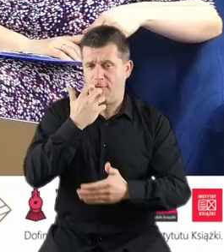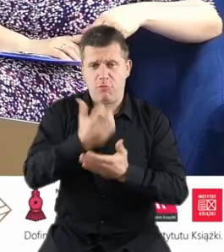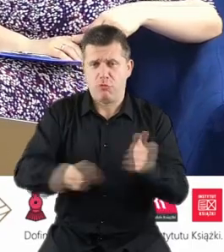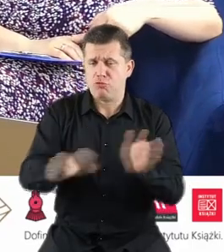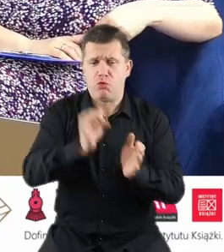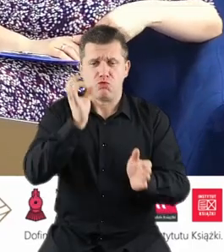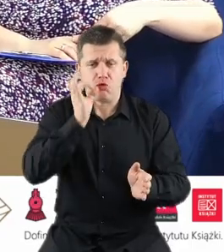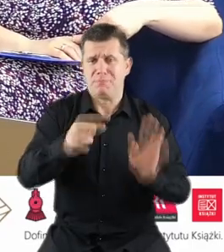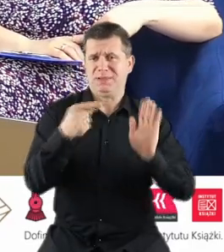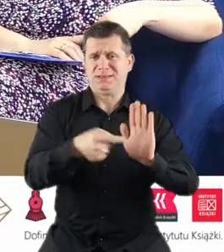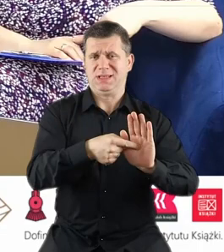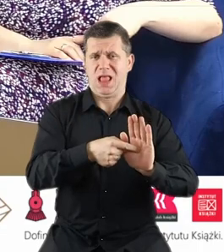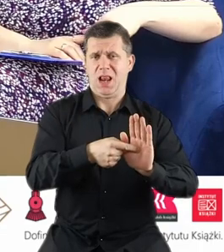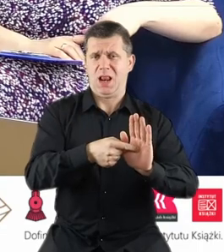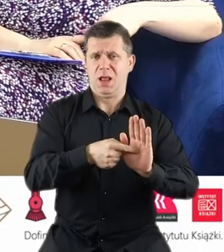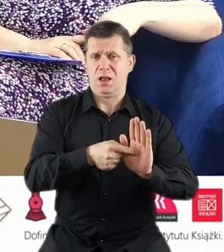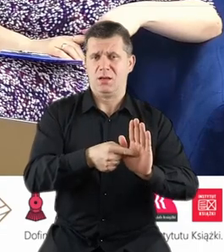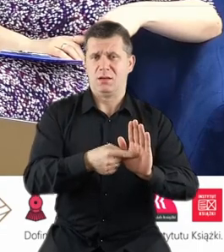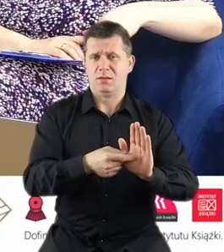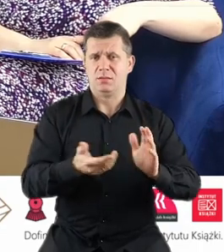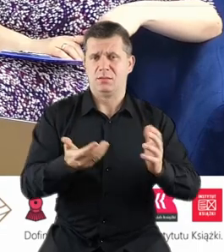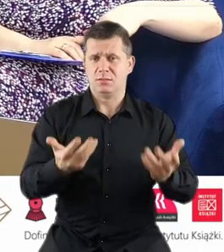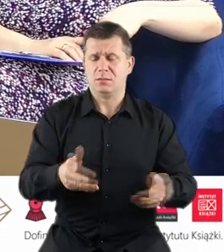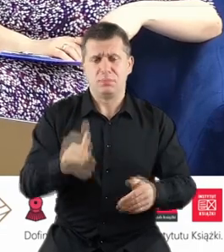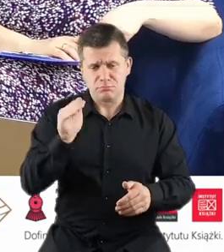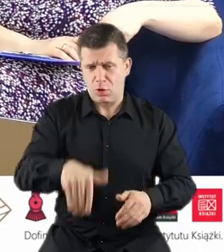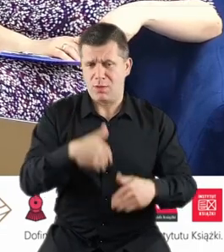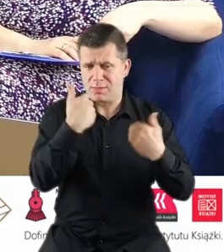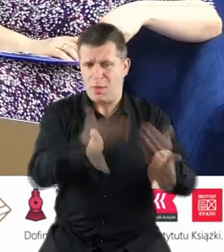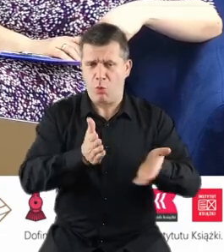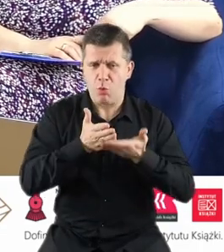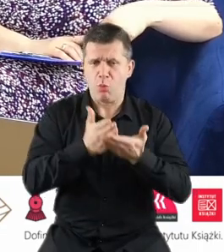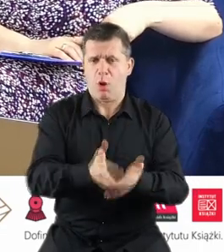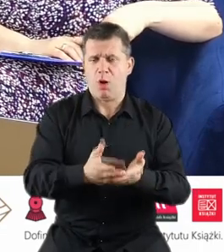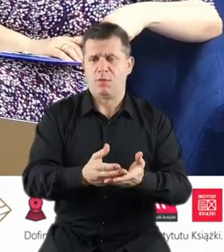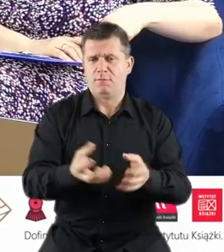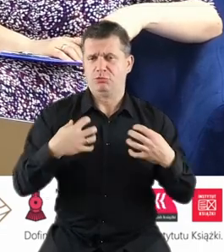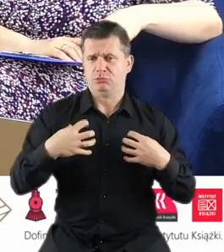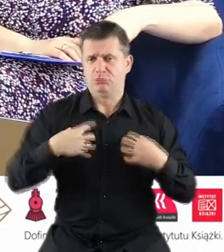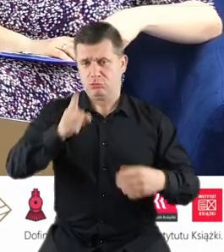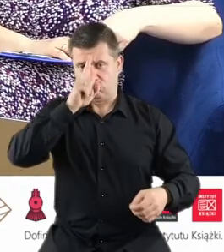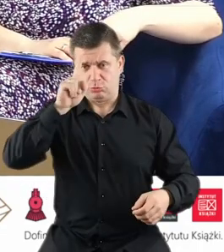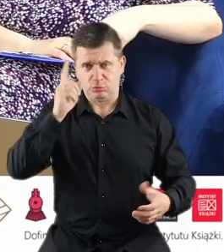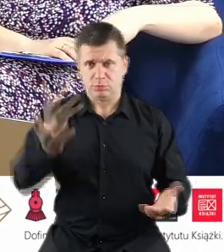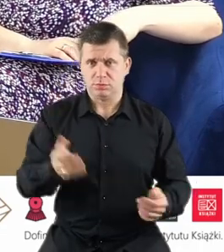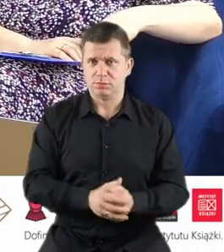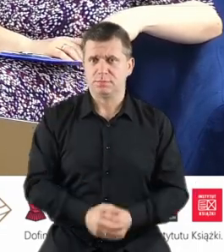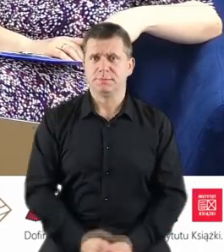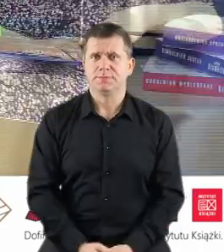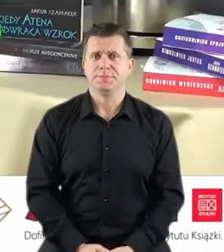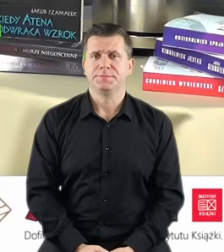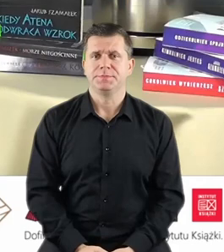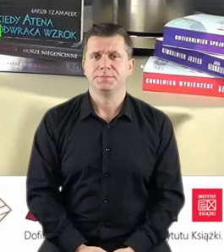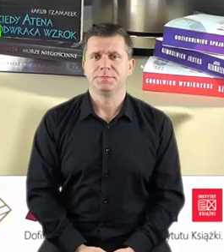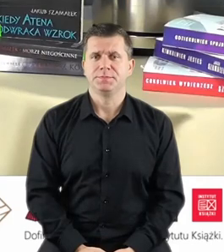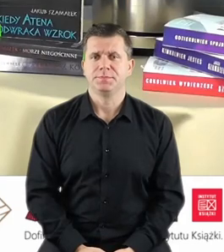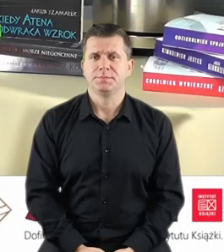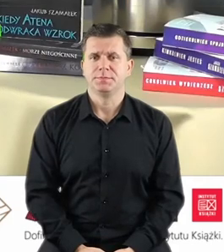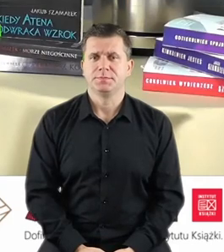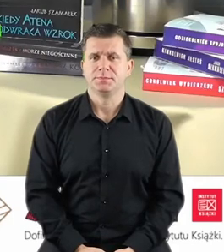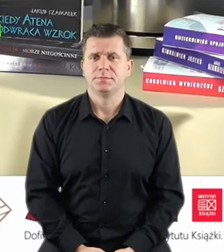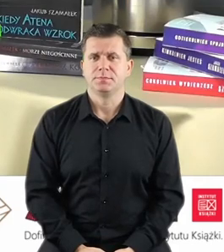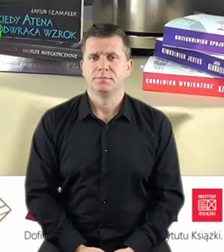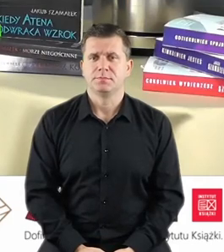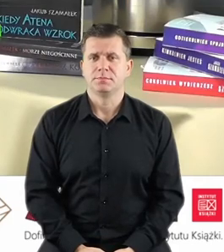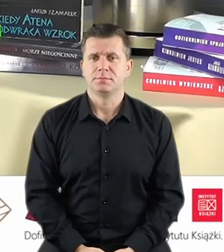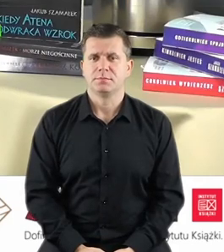celów, bo przecież moglibyśmy uratować kilka osób. Pewnie. Znaczy w ogóle właśnie mówiąc o tym, że nie jestem